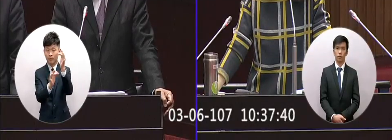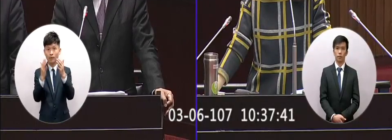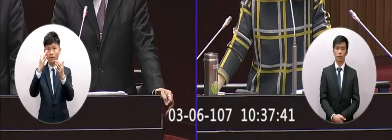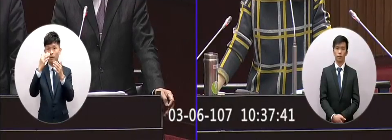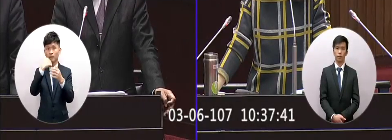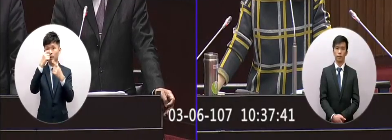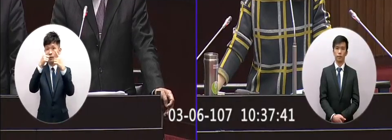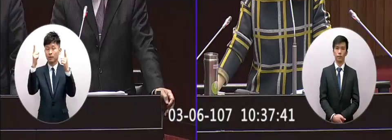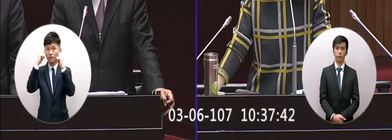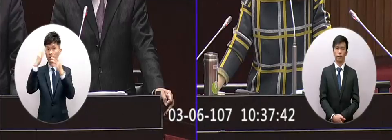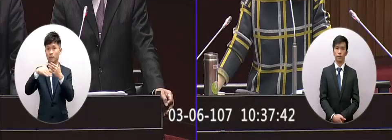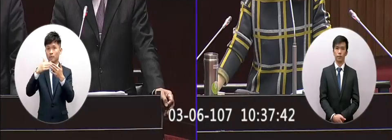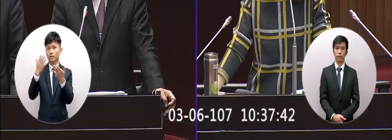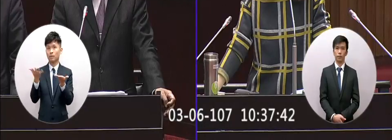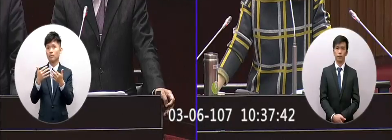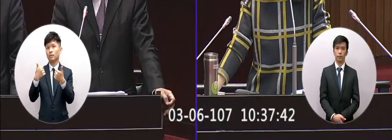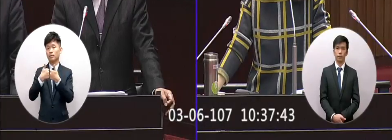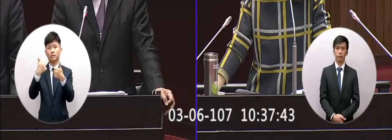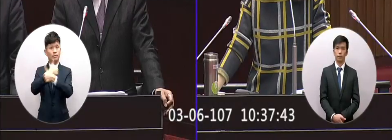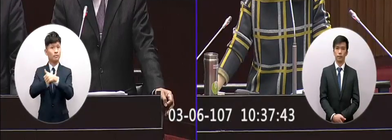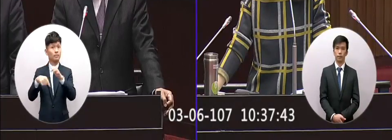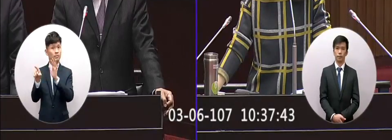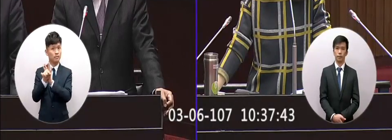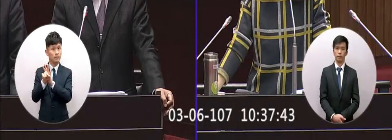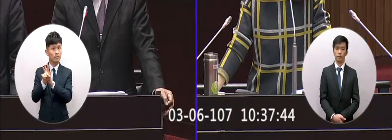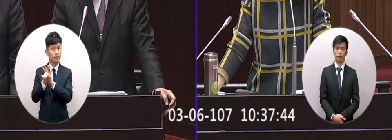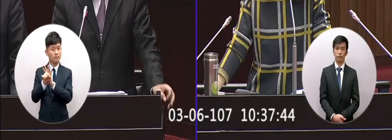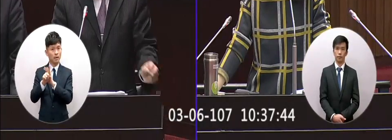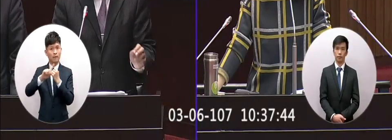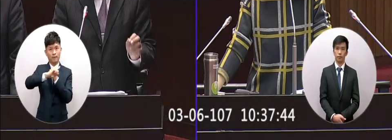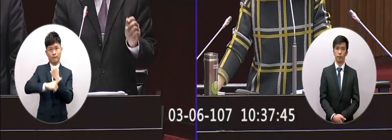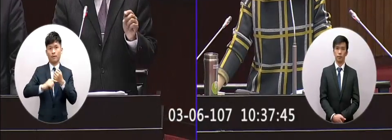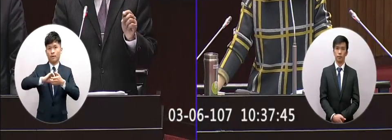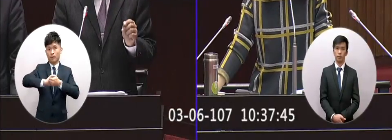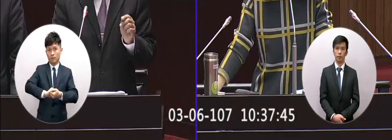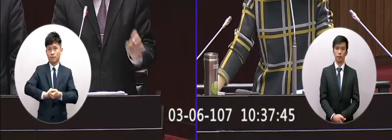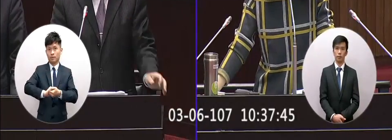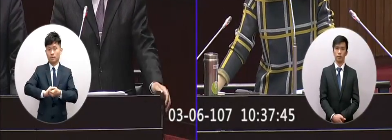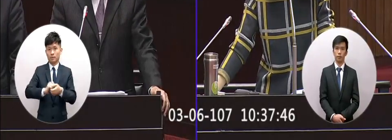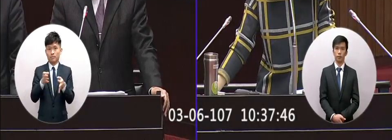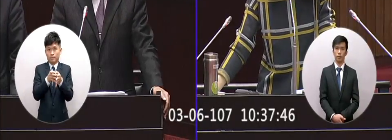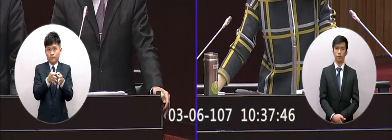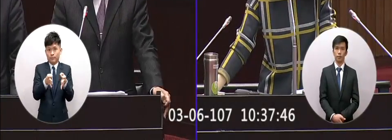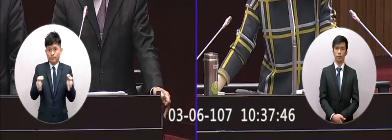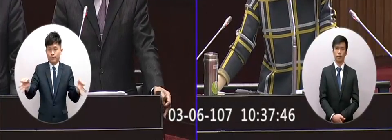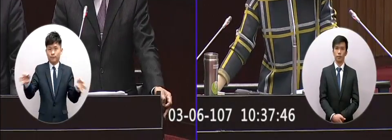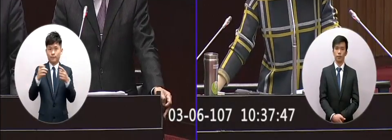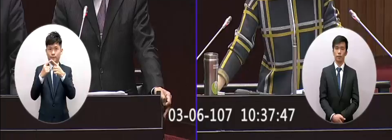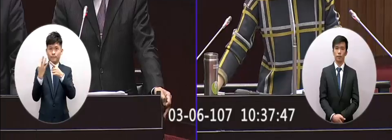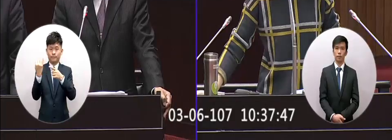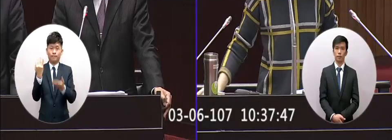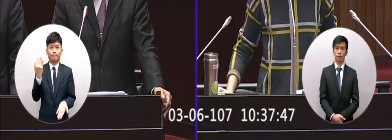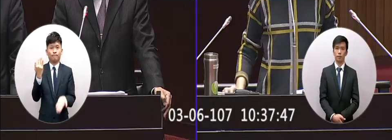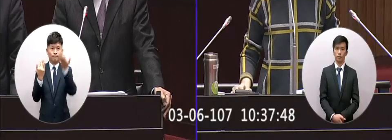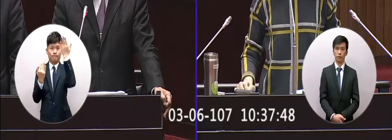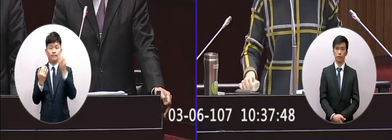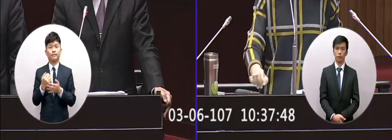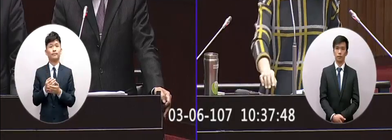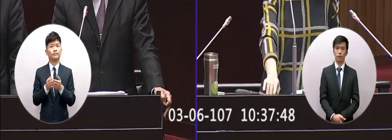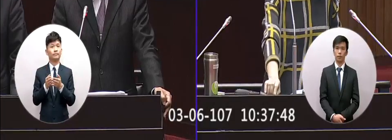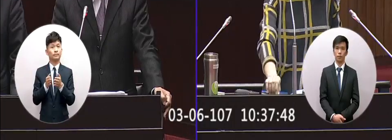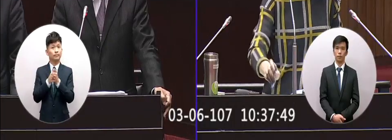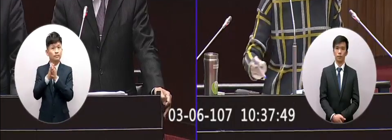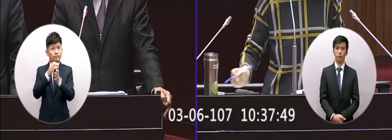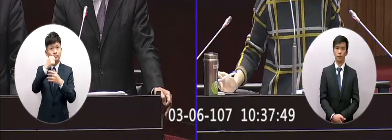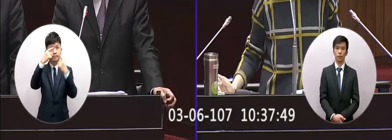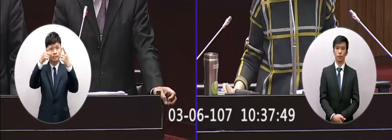校务会议代表目前也已经达到他的法定的这个联署的门槛，那么要求台大校方